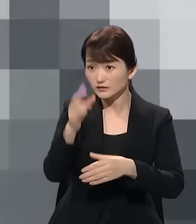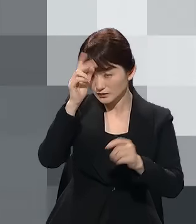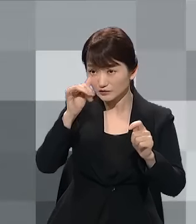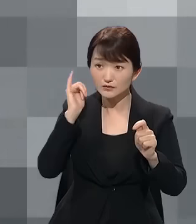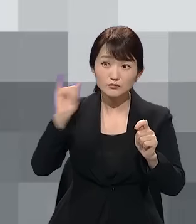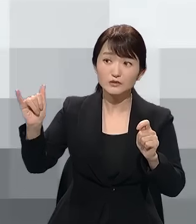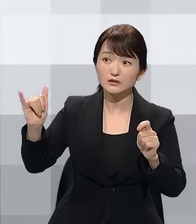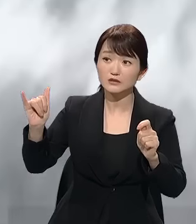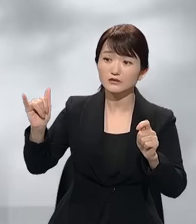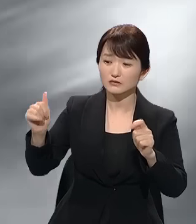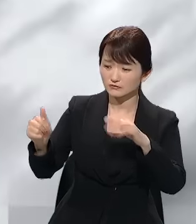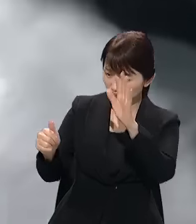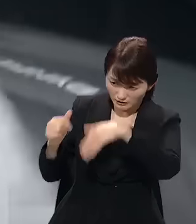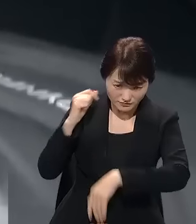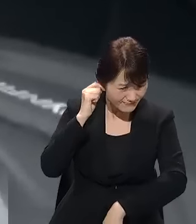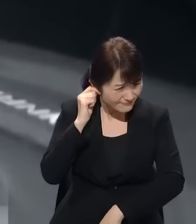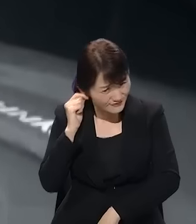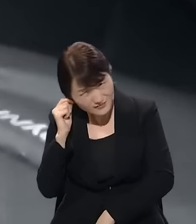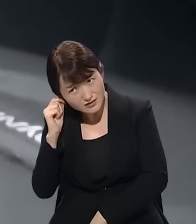와봐. 어?